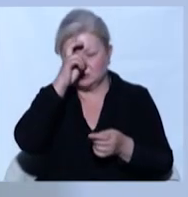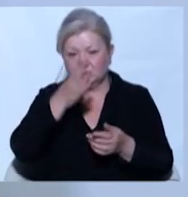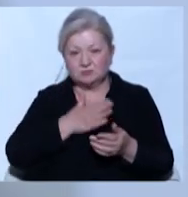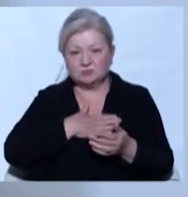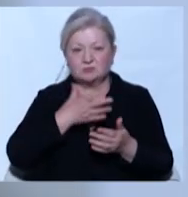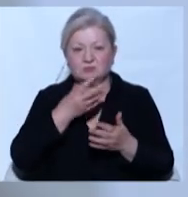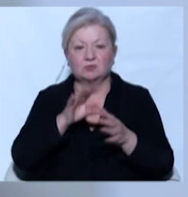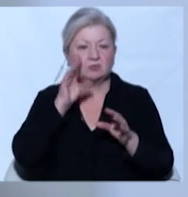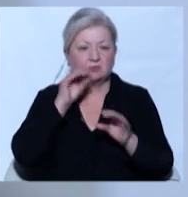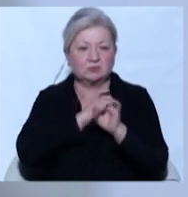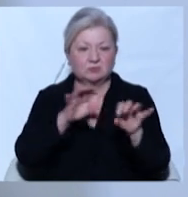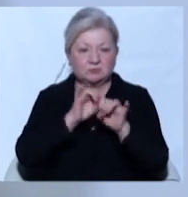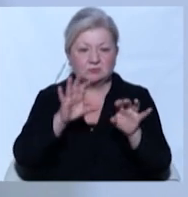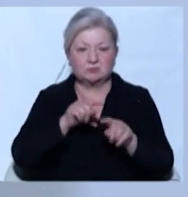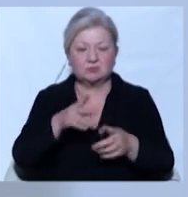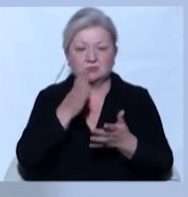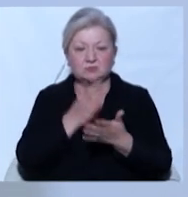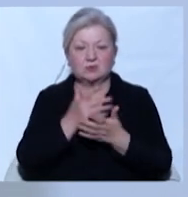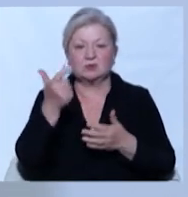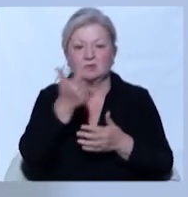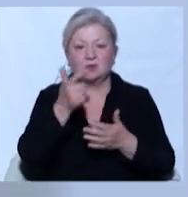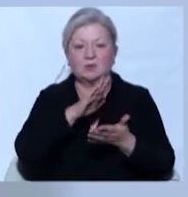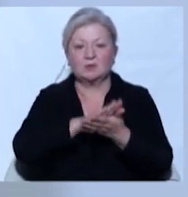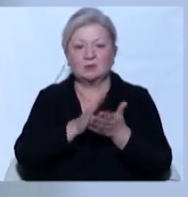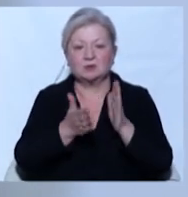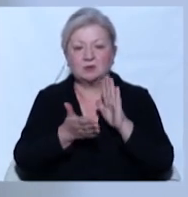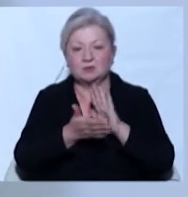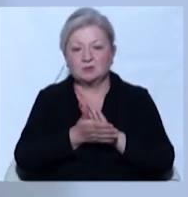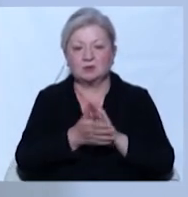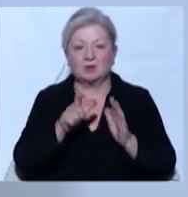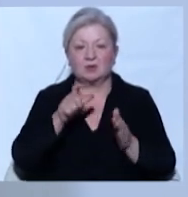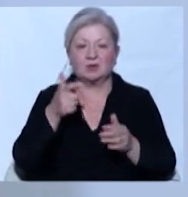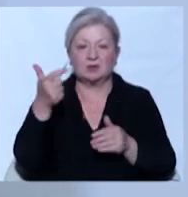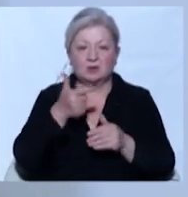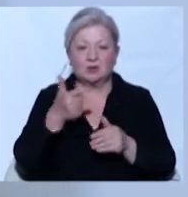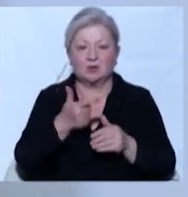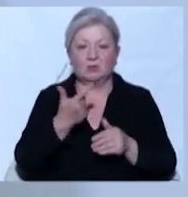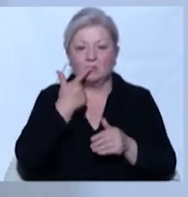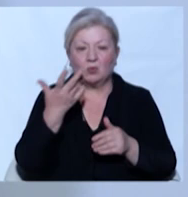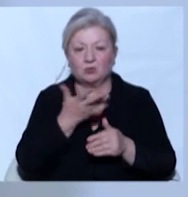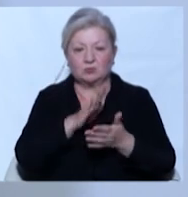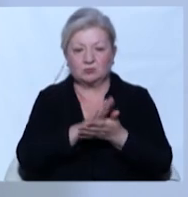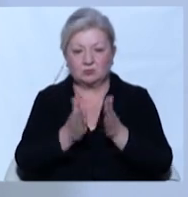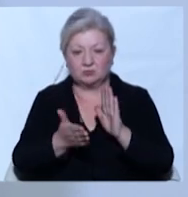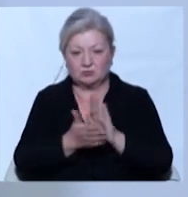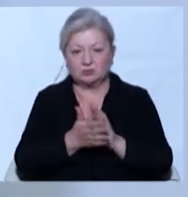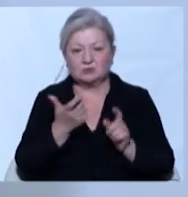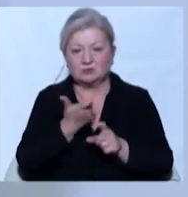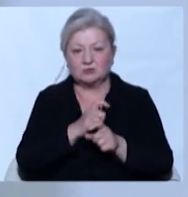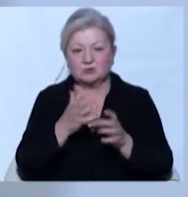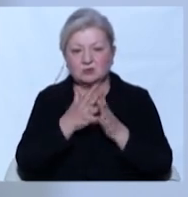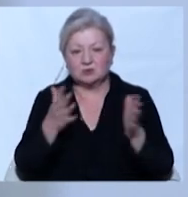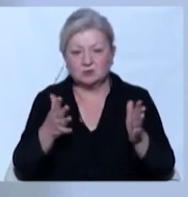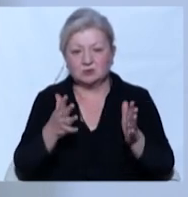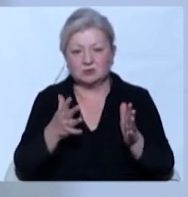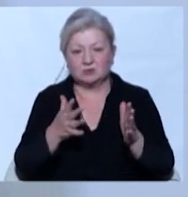როდესაც ვსაუბრობდით. ეს არის გეოგრაფიული მდებარეობა, გეოპოლიტიკური მდებარეობა, რაც ძალიან დიდ როლს თამაშობს ქვეყნის